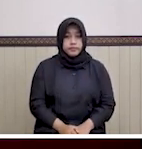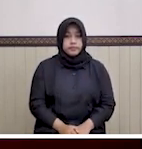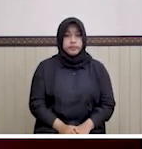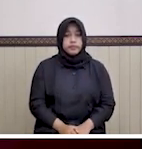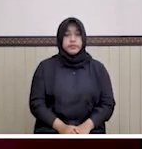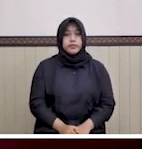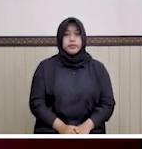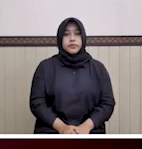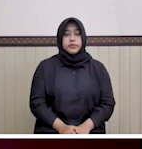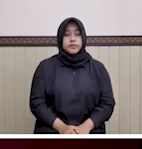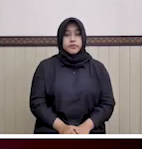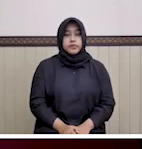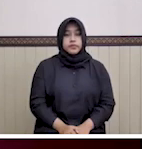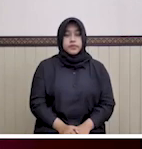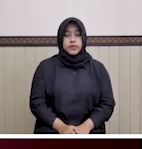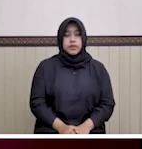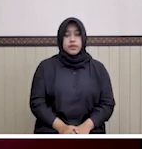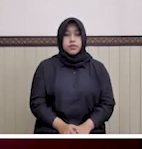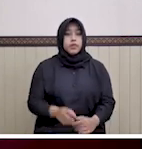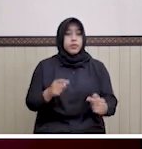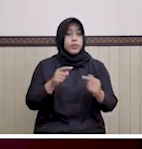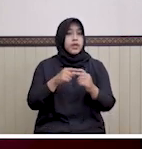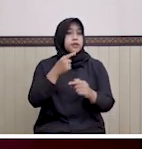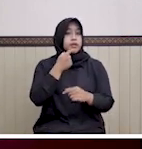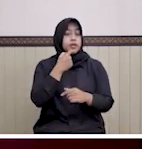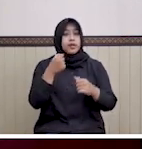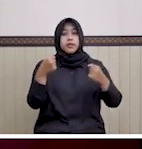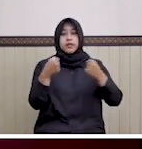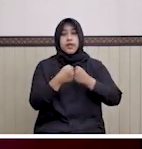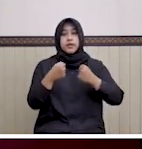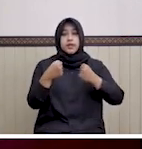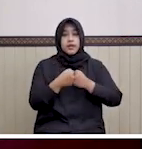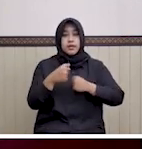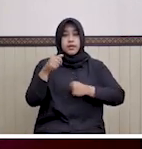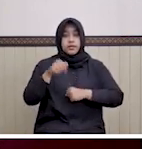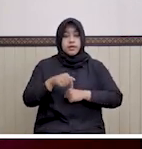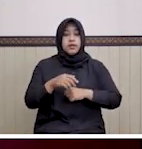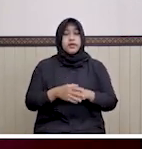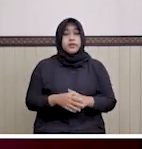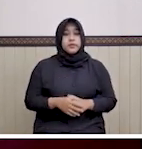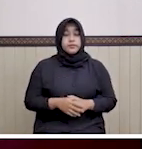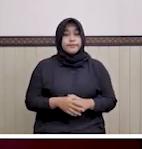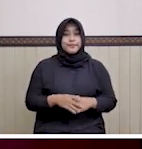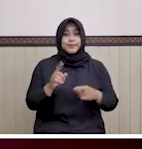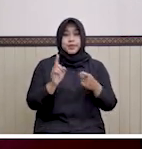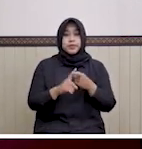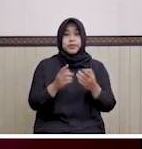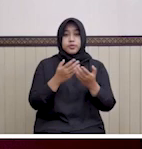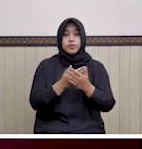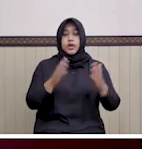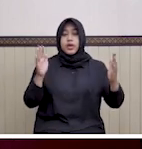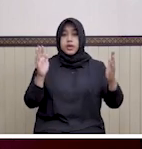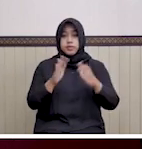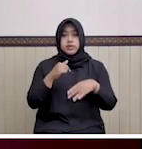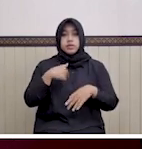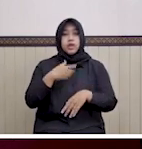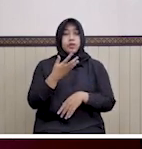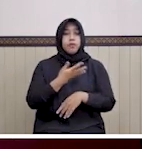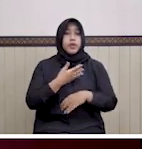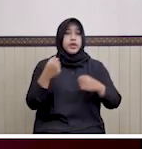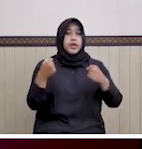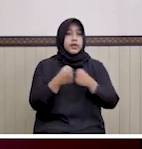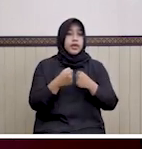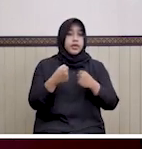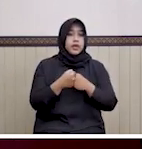ini terkait dengan tantangan ya yang selama ini kemudian teman-teman hadapi saya bilang tantangan karena